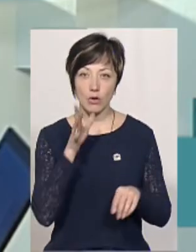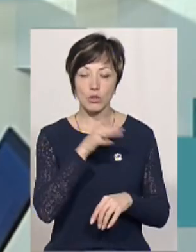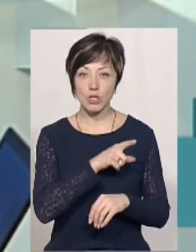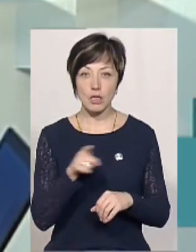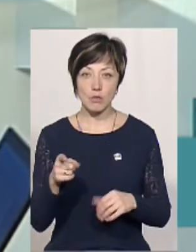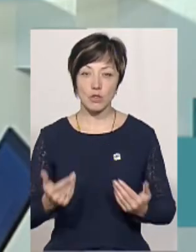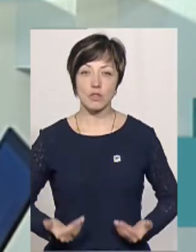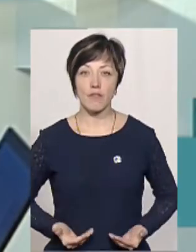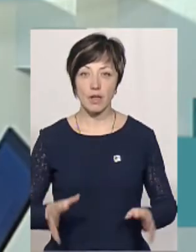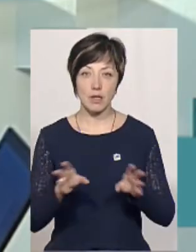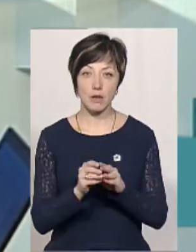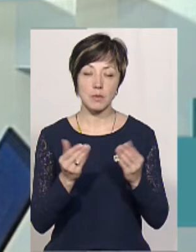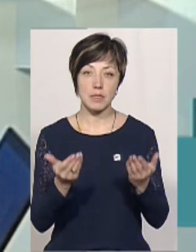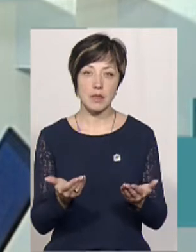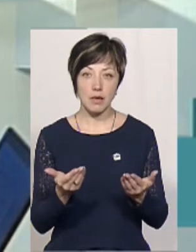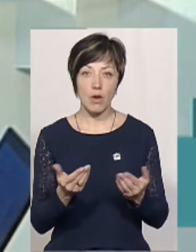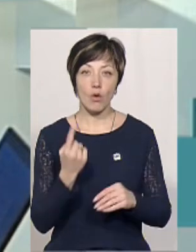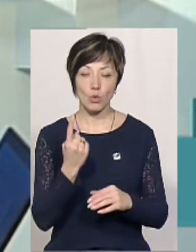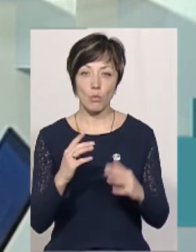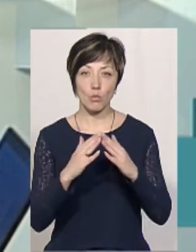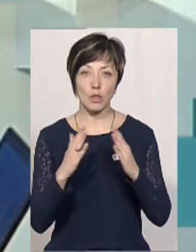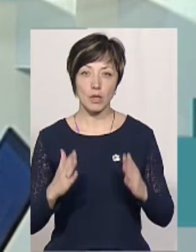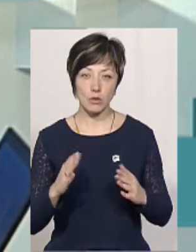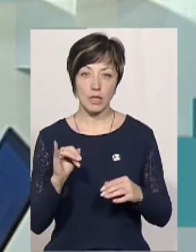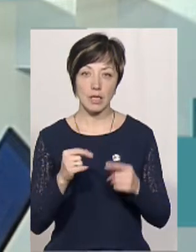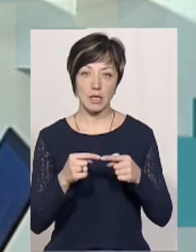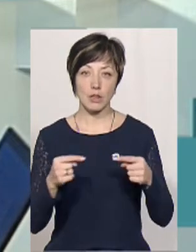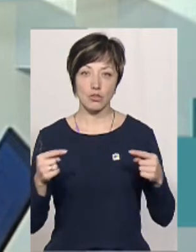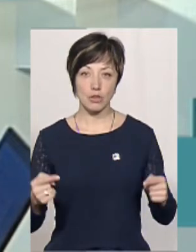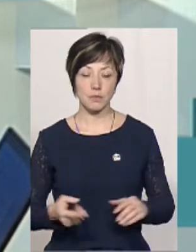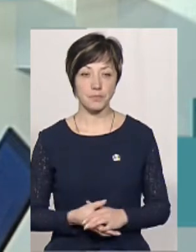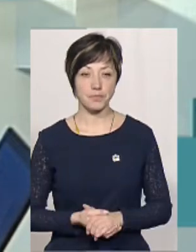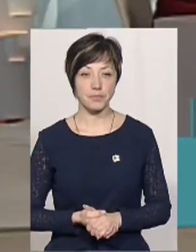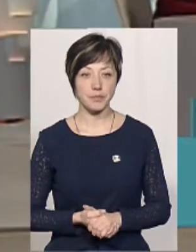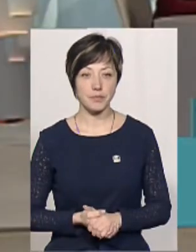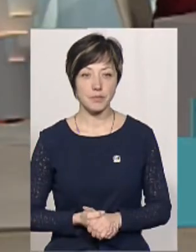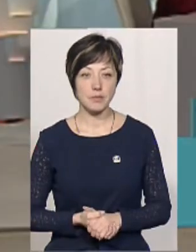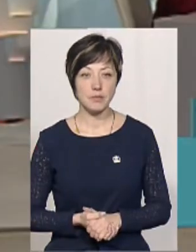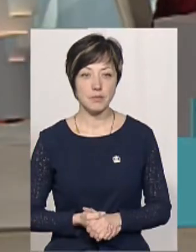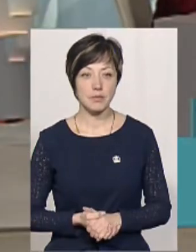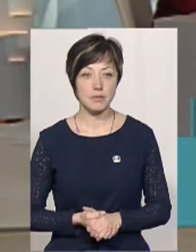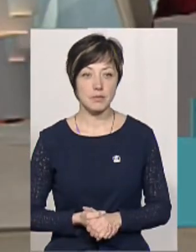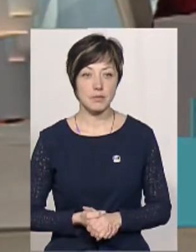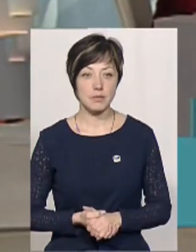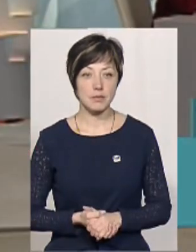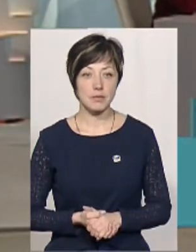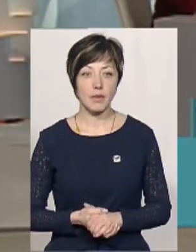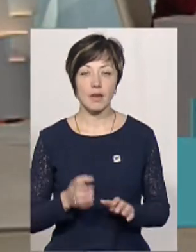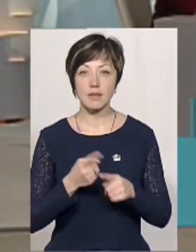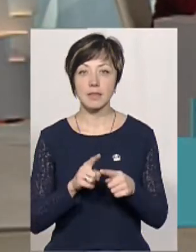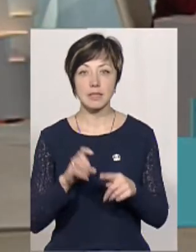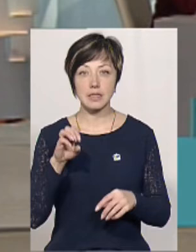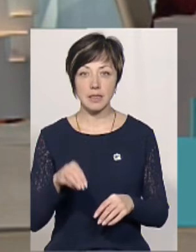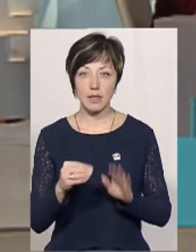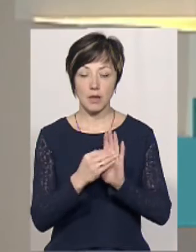наприклад, проживати разом з нею спільно в одному будинку і ряд таких інших. У цій новій статті конкретно не